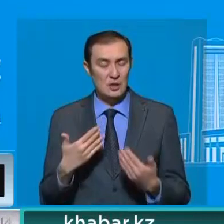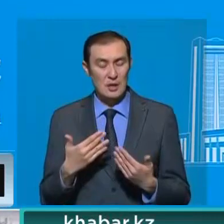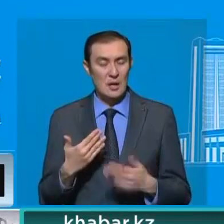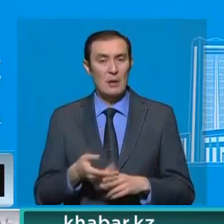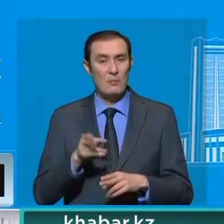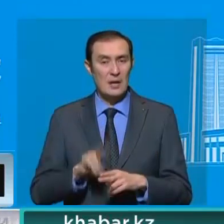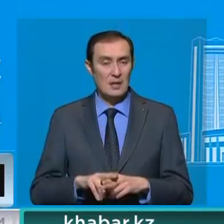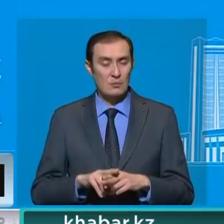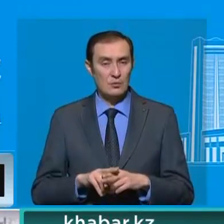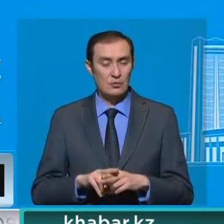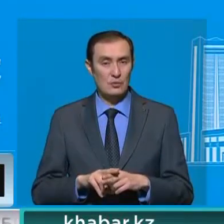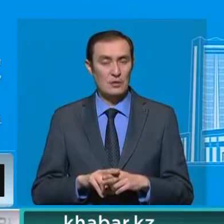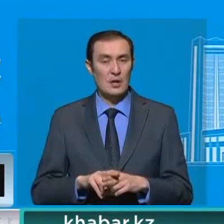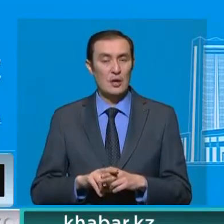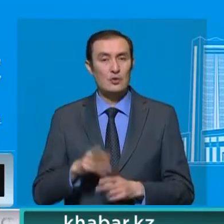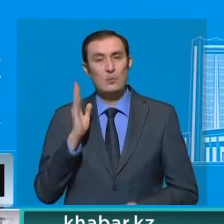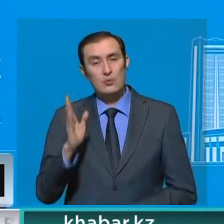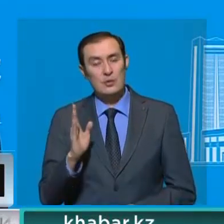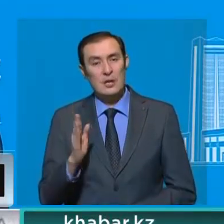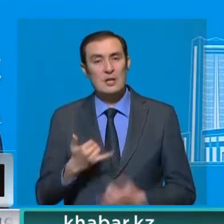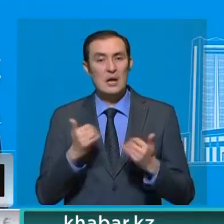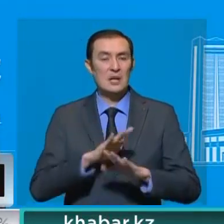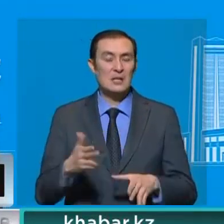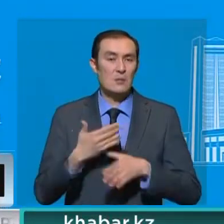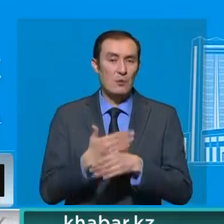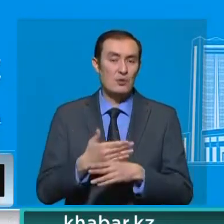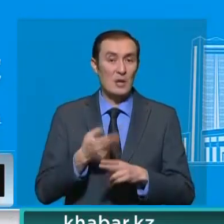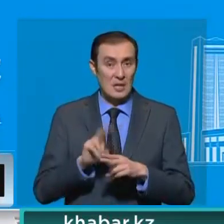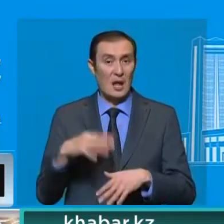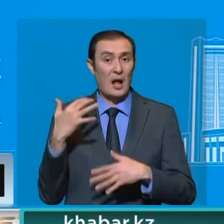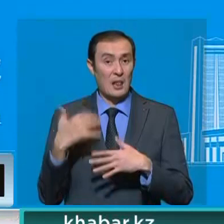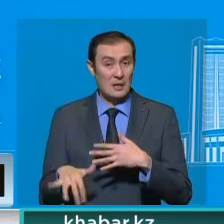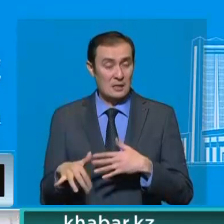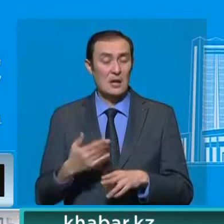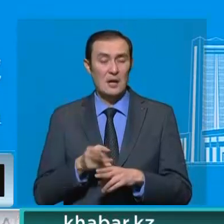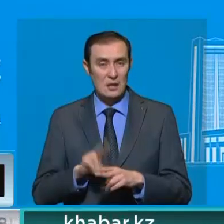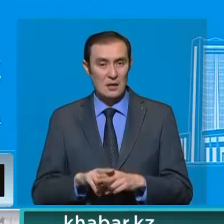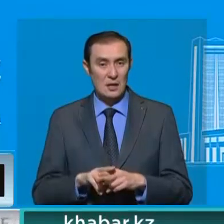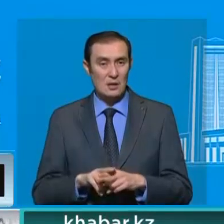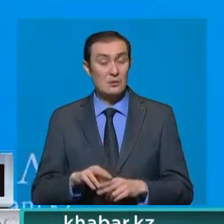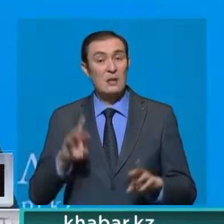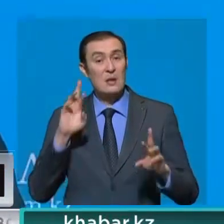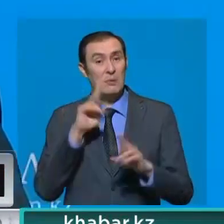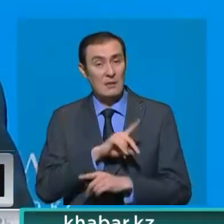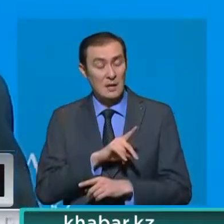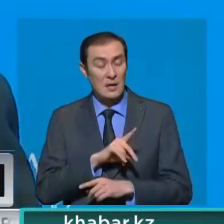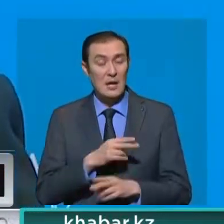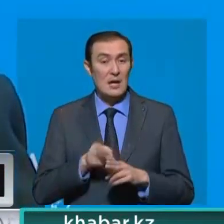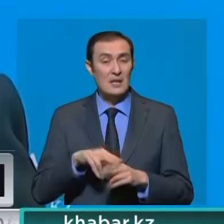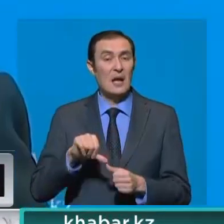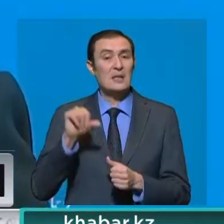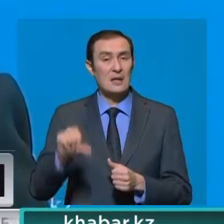говорить что это приведет не оказанию помощи халатности Это я считаю неправильно это